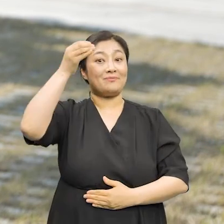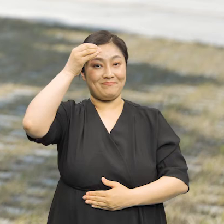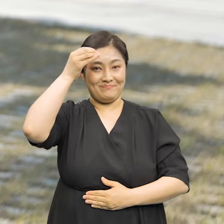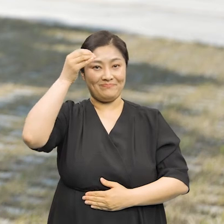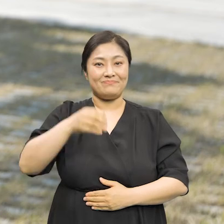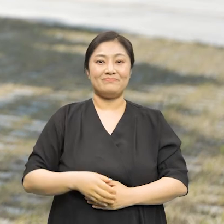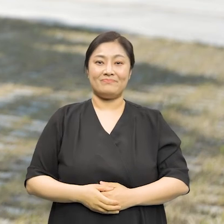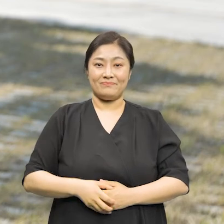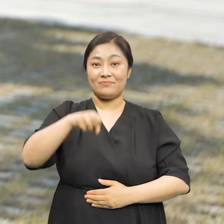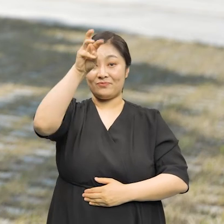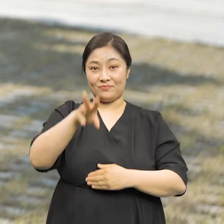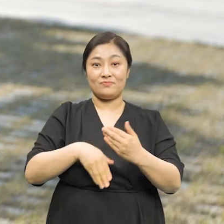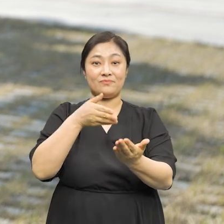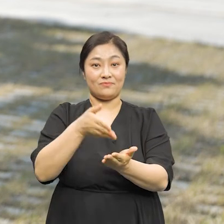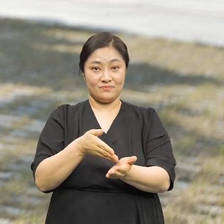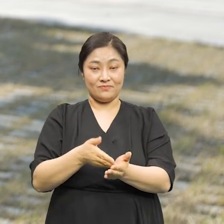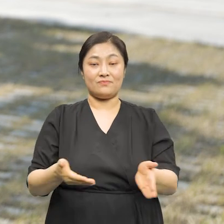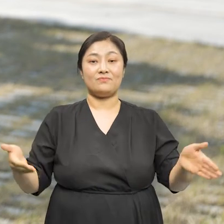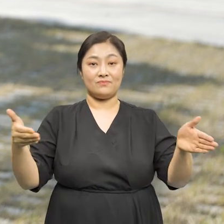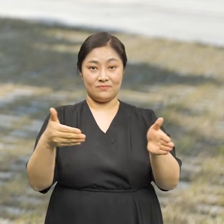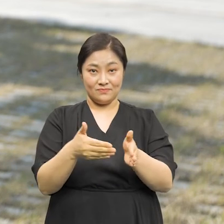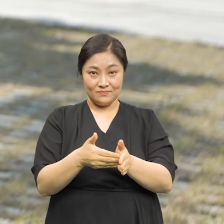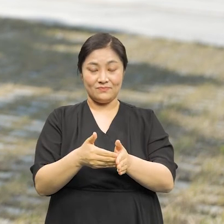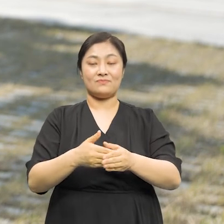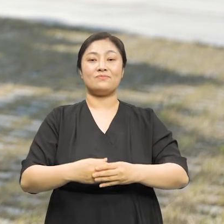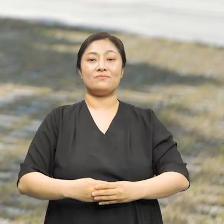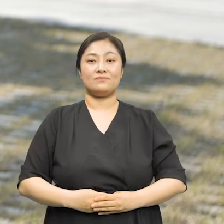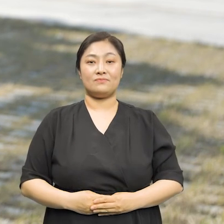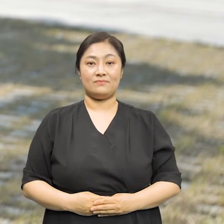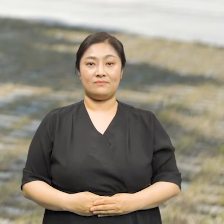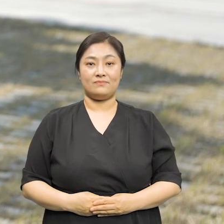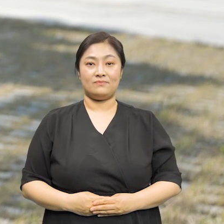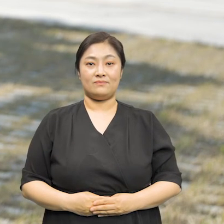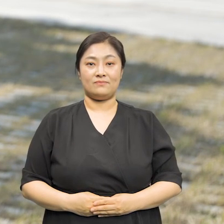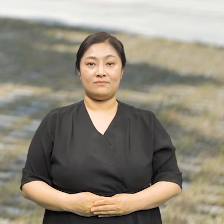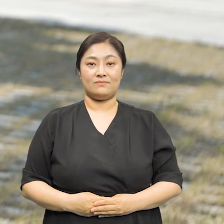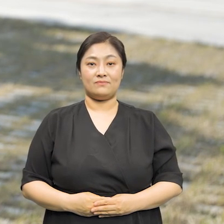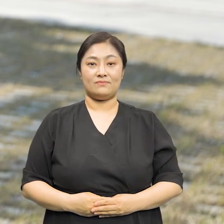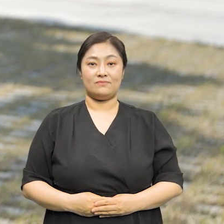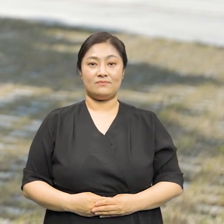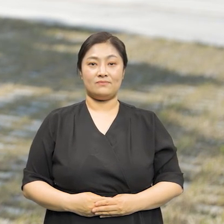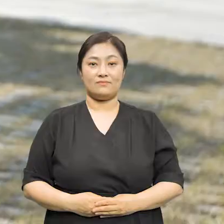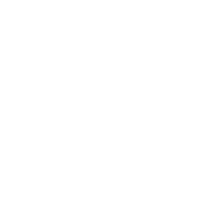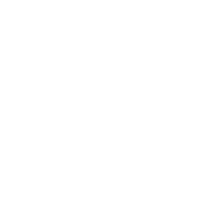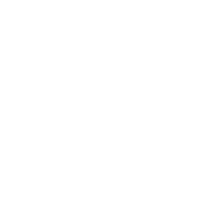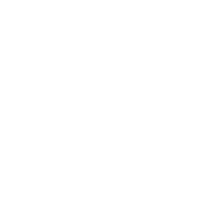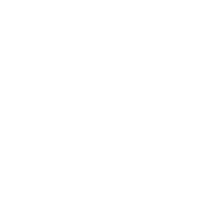확보되길 기대해봅니다. 인공지능 중심 도시에서 헬로 광주 정지현입니다.